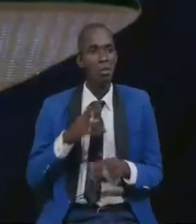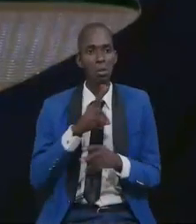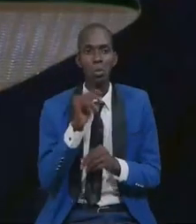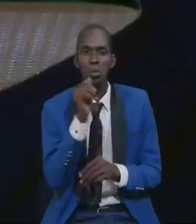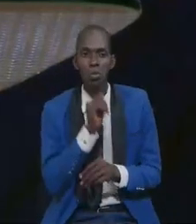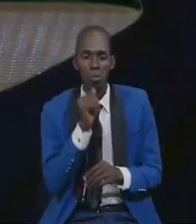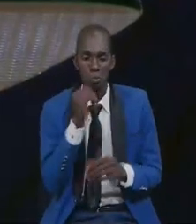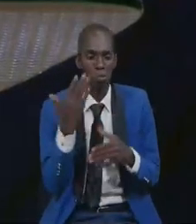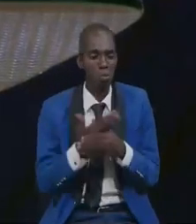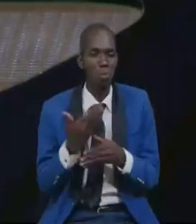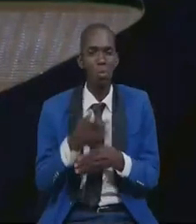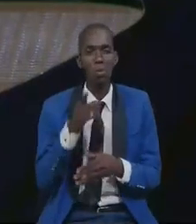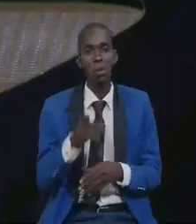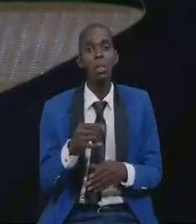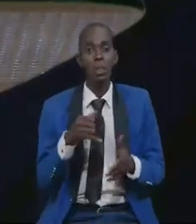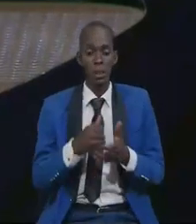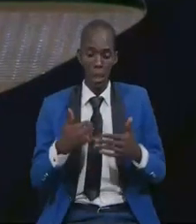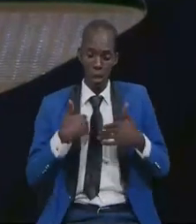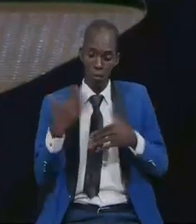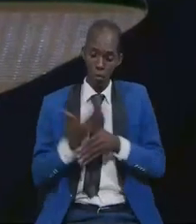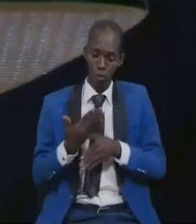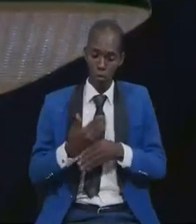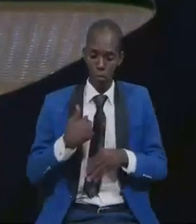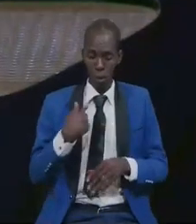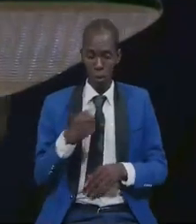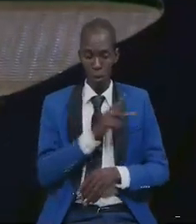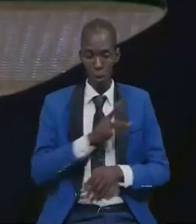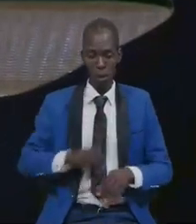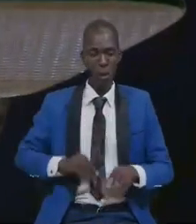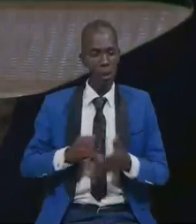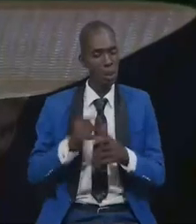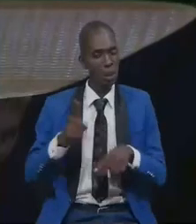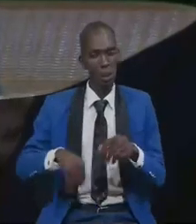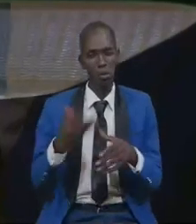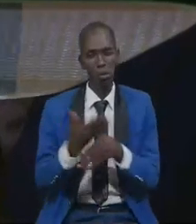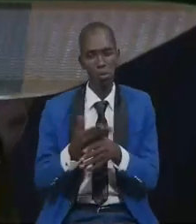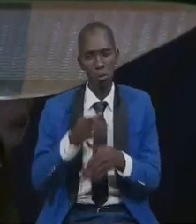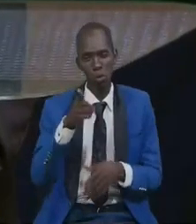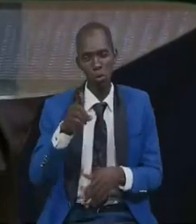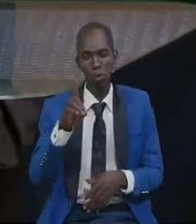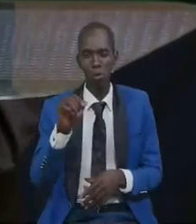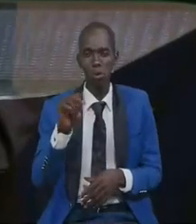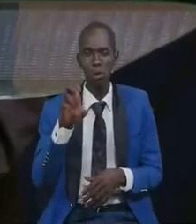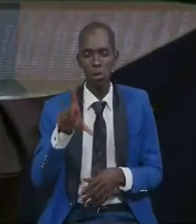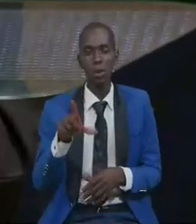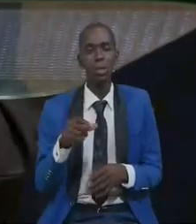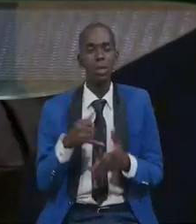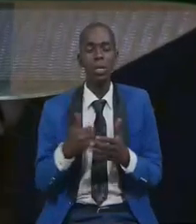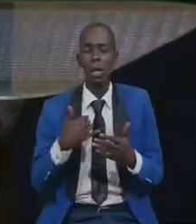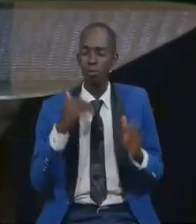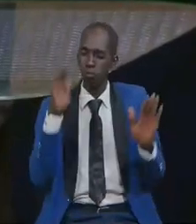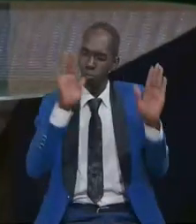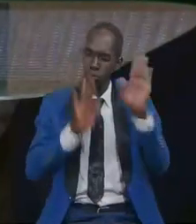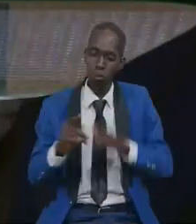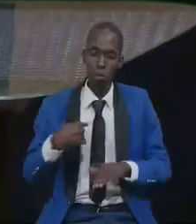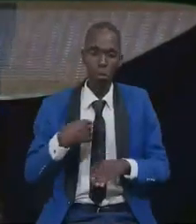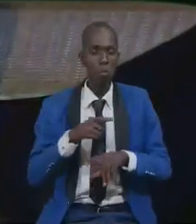n'est difficile. Cela m'a troublé, mais ça ne peut pas te troubler. Cela m'a tourmenté, torturé, mais je sais que ça ne peut pas te faire